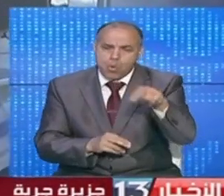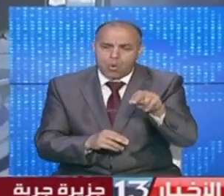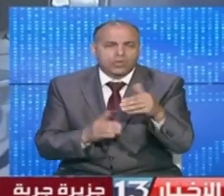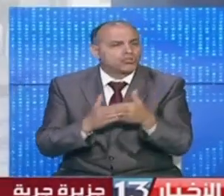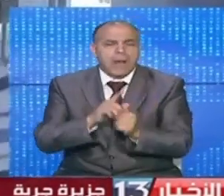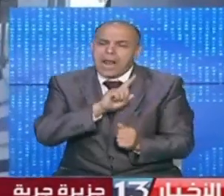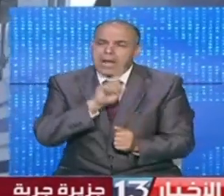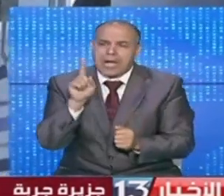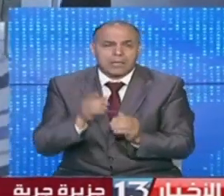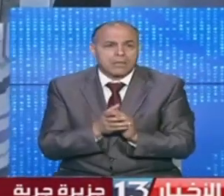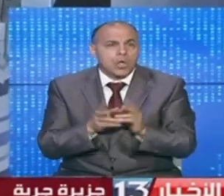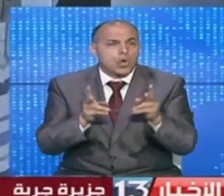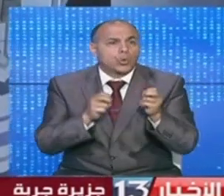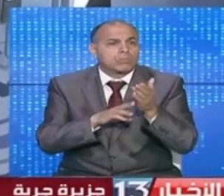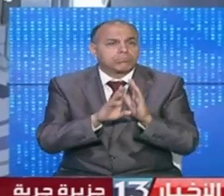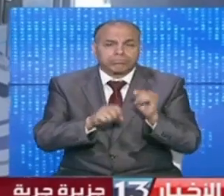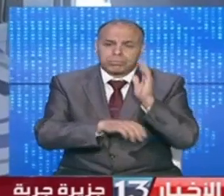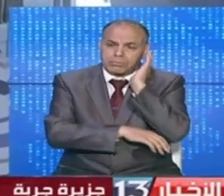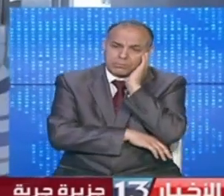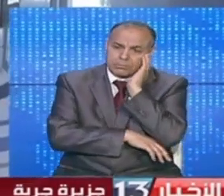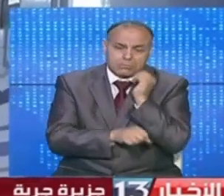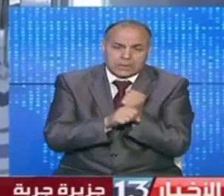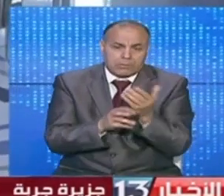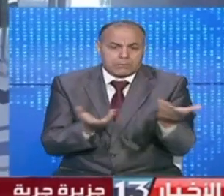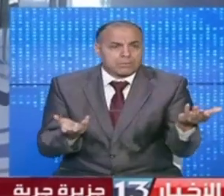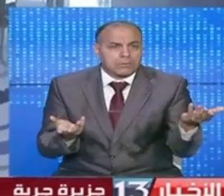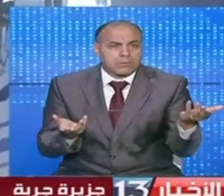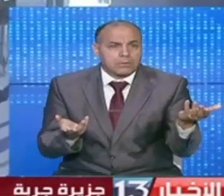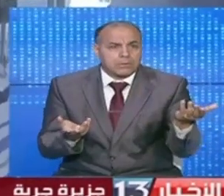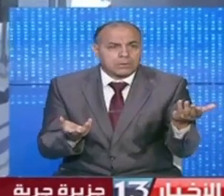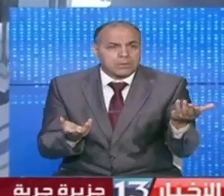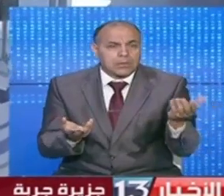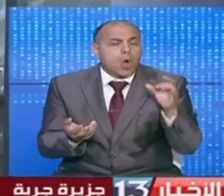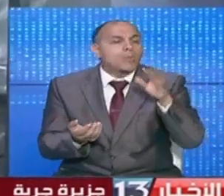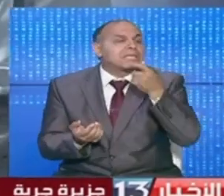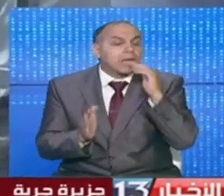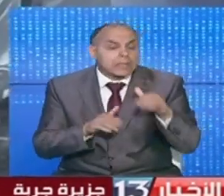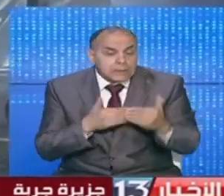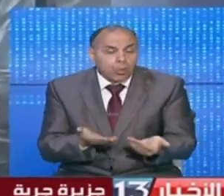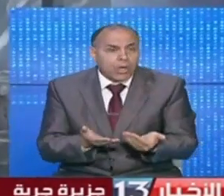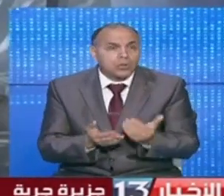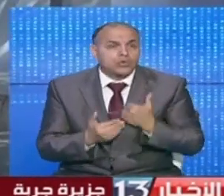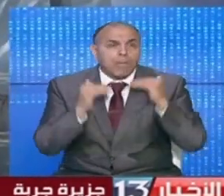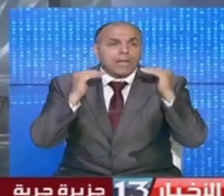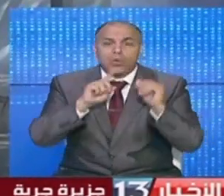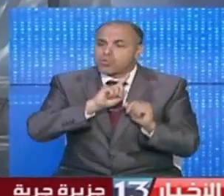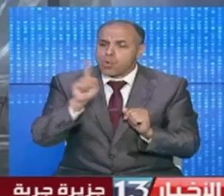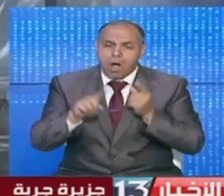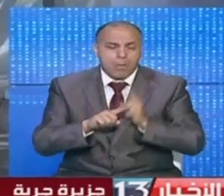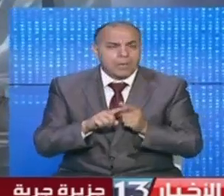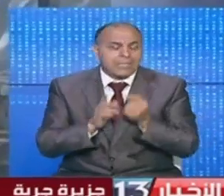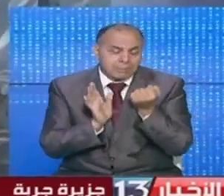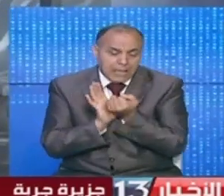جربة ما تخدمش، احنا الواجهات رانا حبسنا، ماشي عندنا تعرف من ملي 15 مارس ما خدمناش. جو لهنا للمحطة يجي يقول لك كم